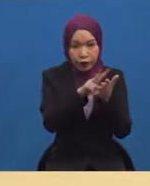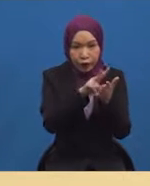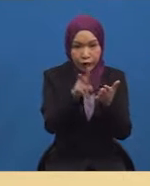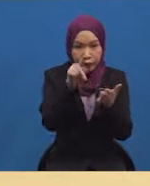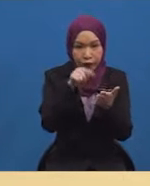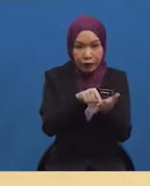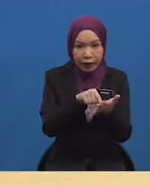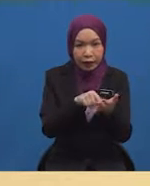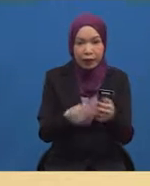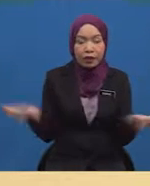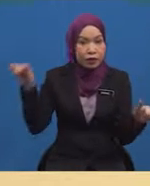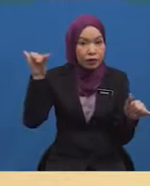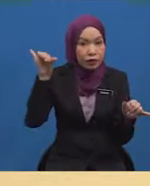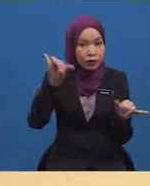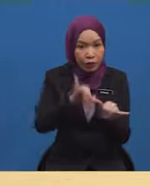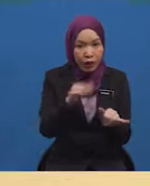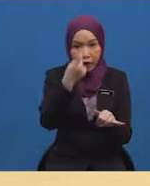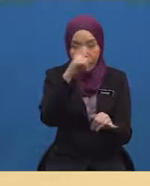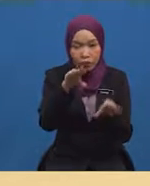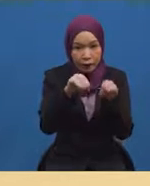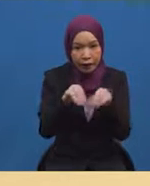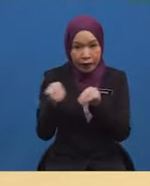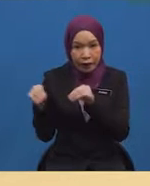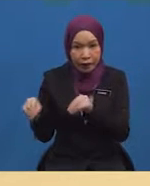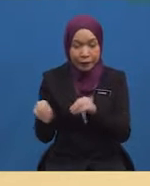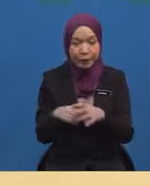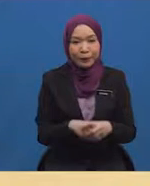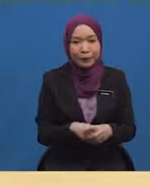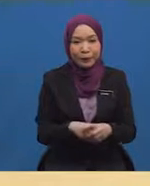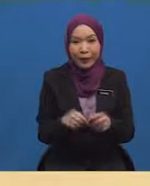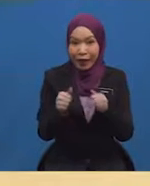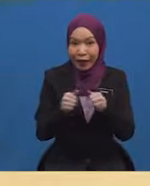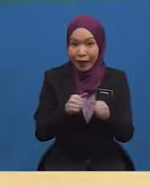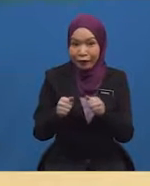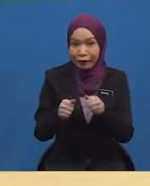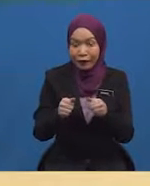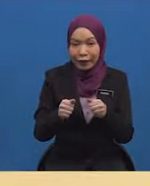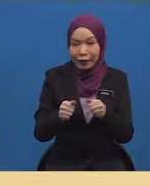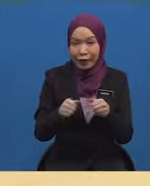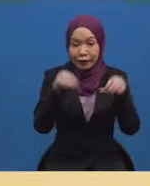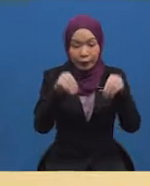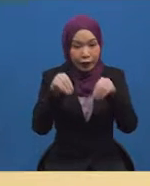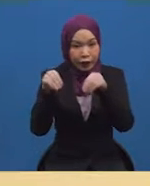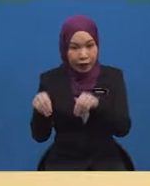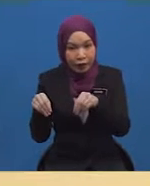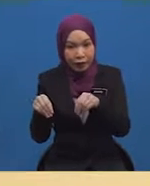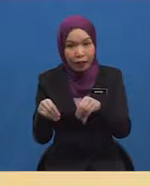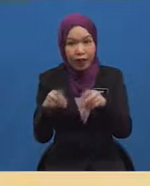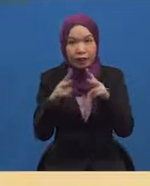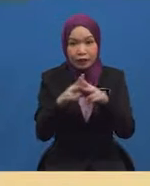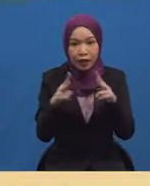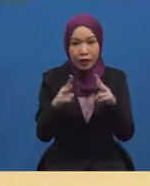tanah laterit sangat sesuai untuk pertanian. Aktiviti pertanian yang pesat menarik penduduk